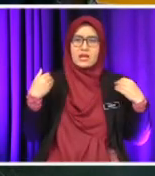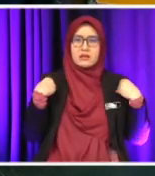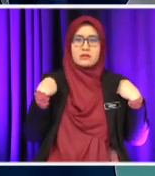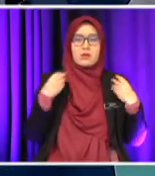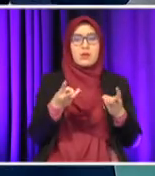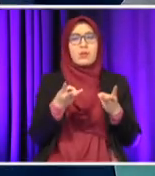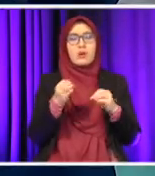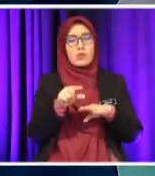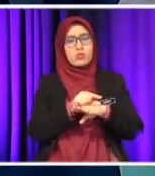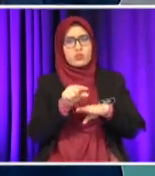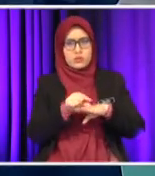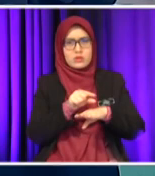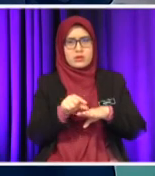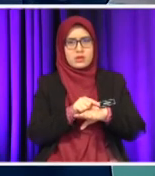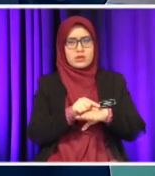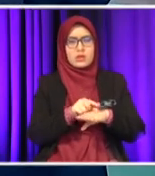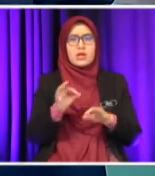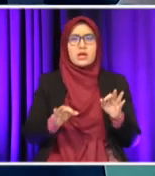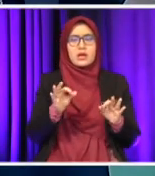tidak dapat meneruskan kehidupan